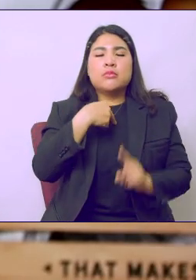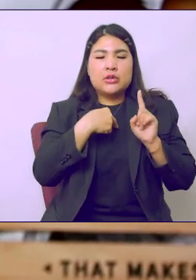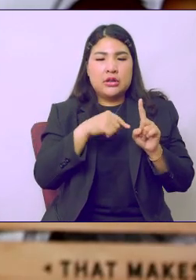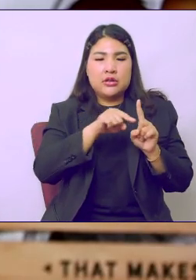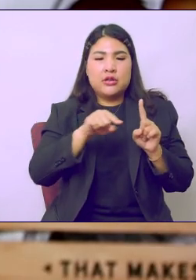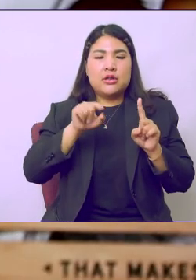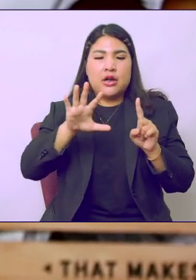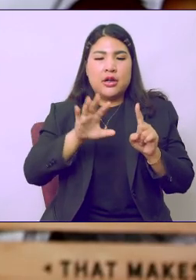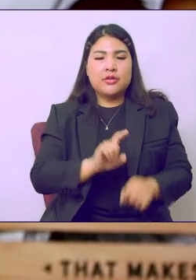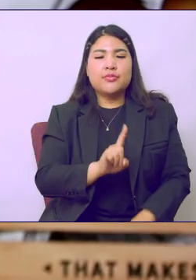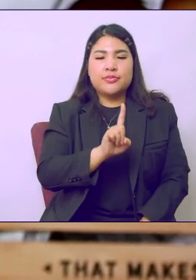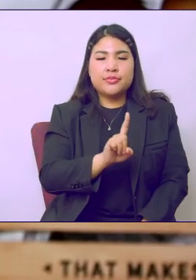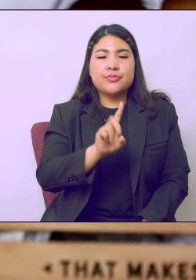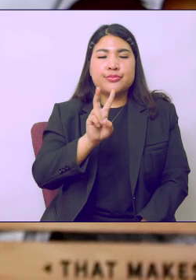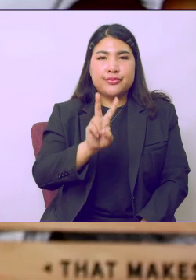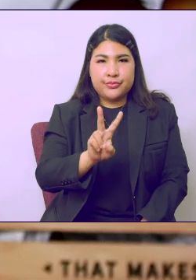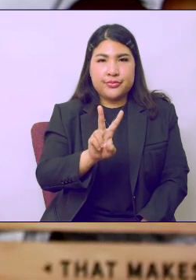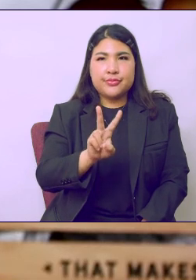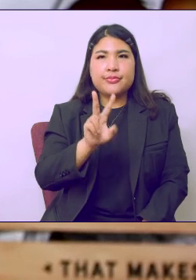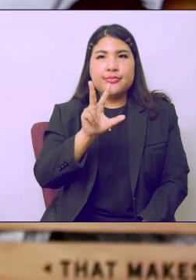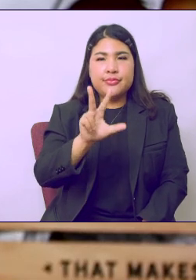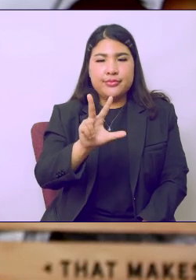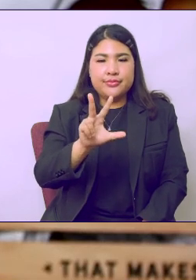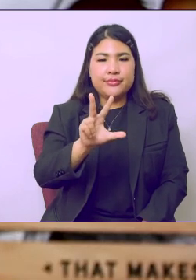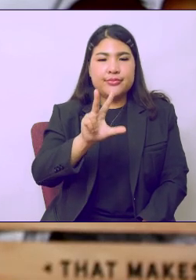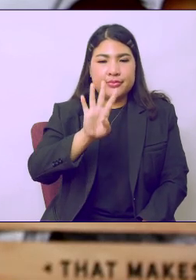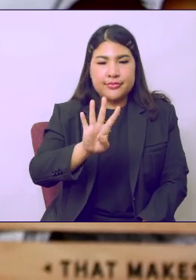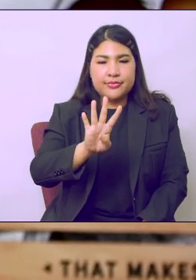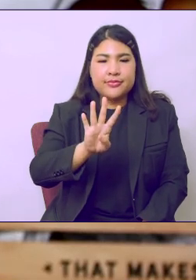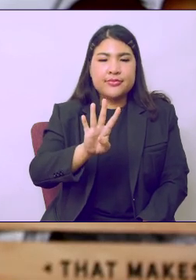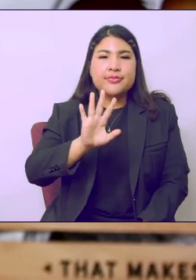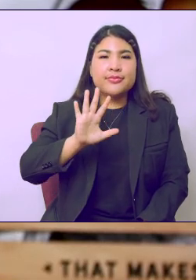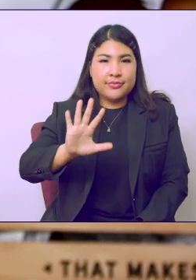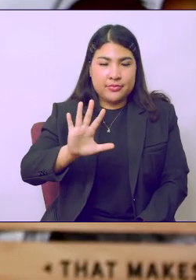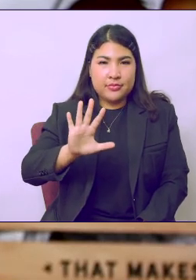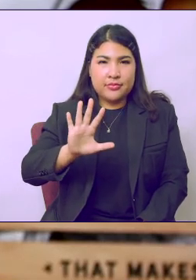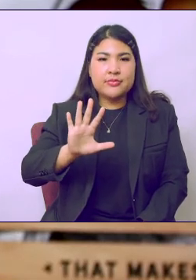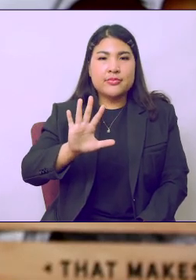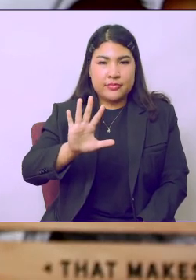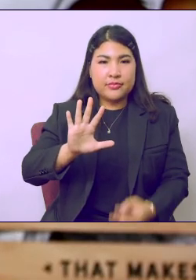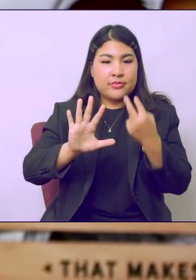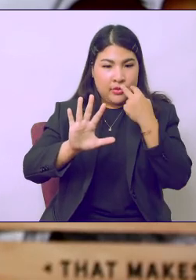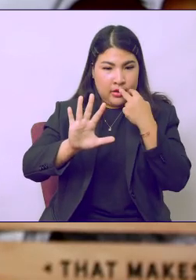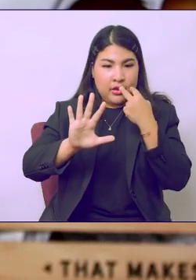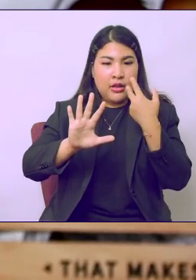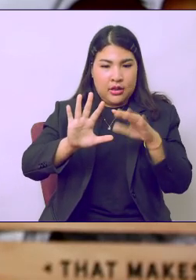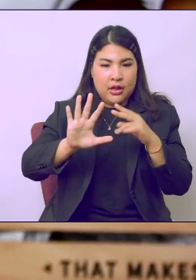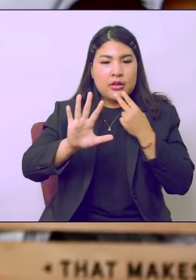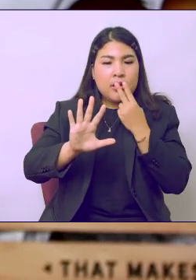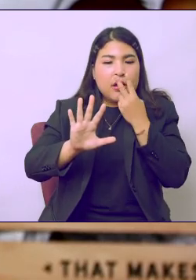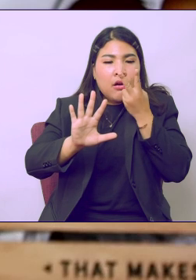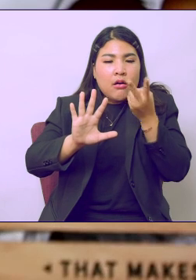ครับ 1 2 3 4 5หายใจออกนับ